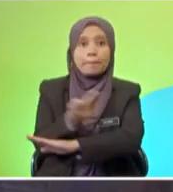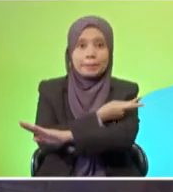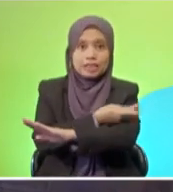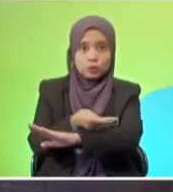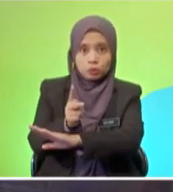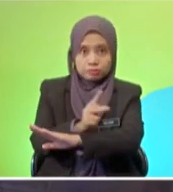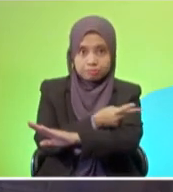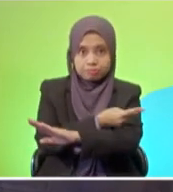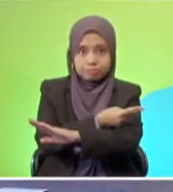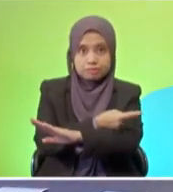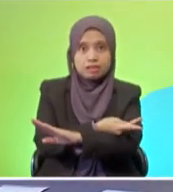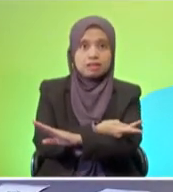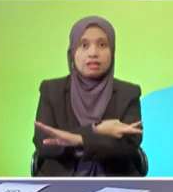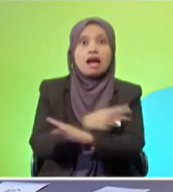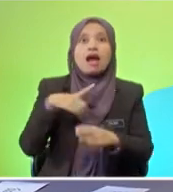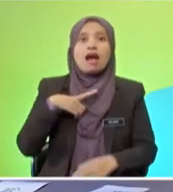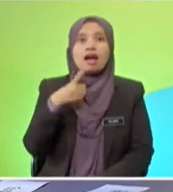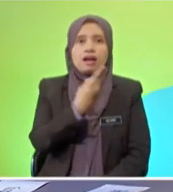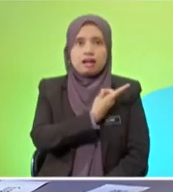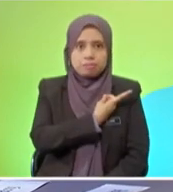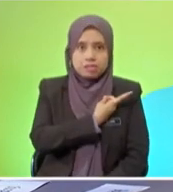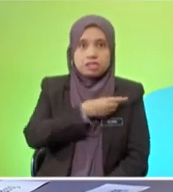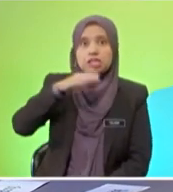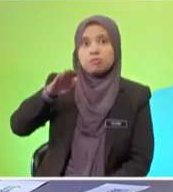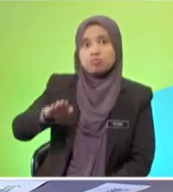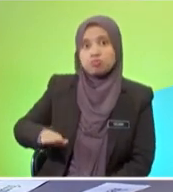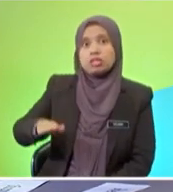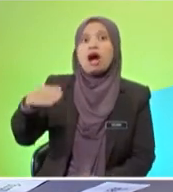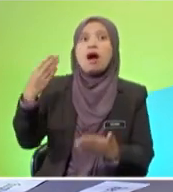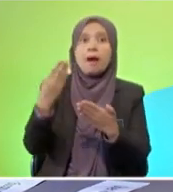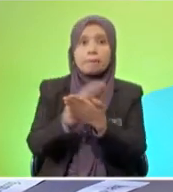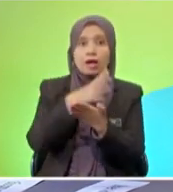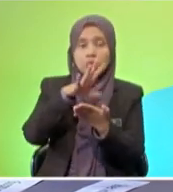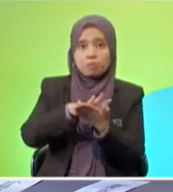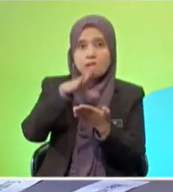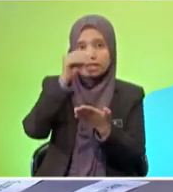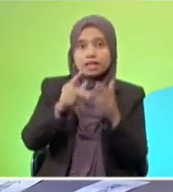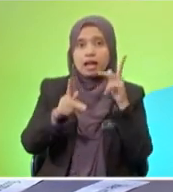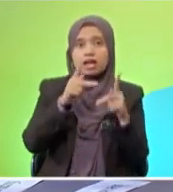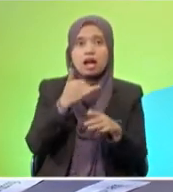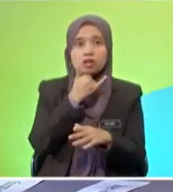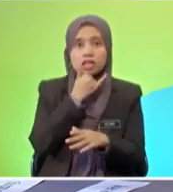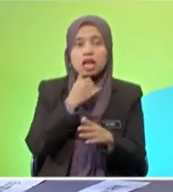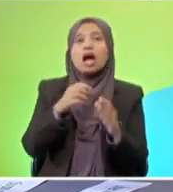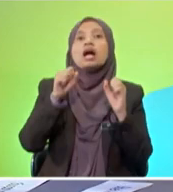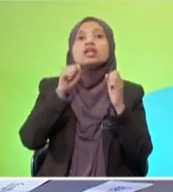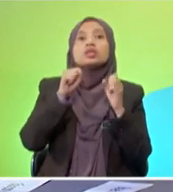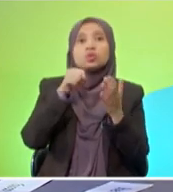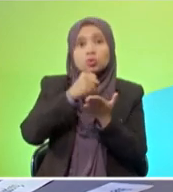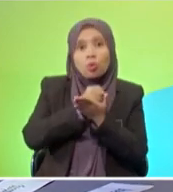kita tengok kami budak baru belajar kalau salah tolong tunjukkan